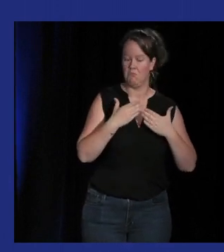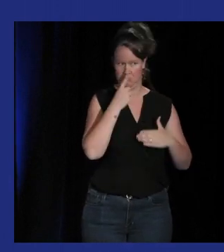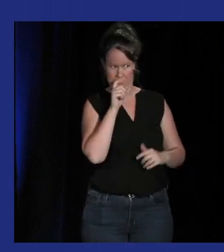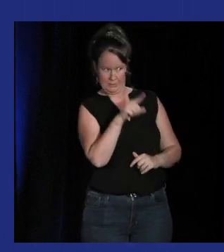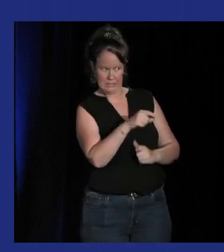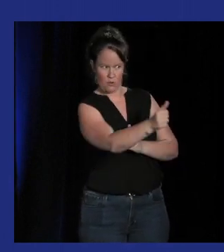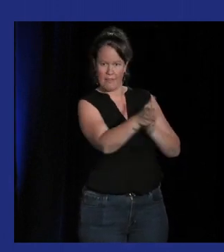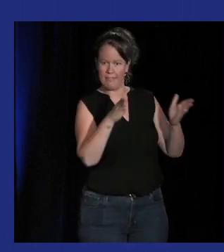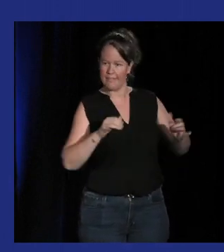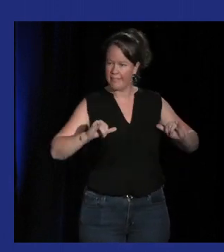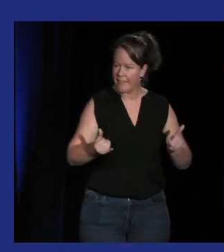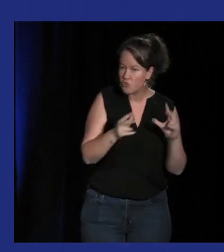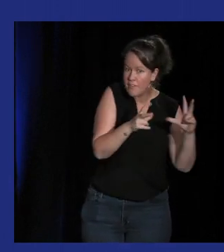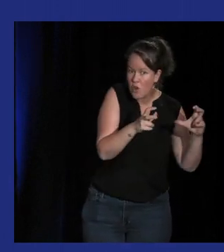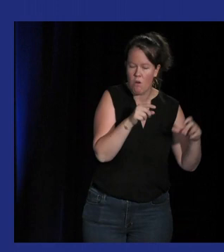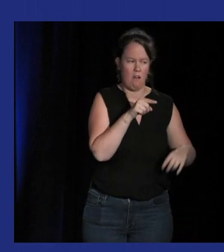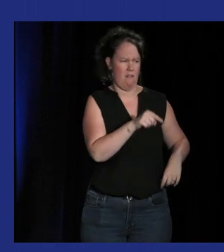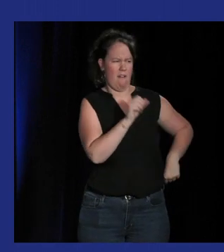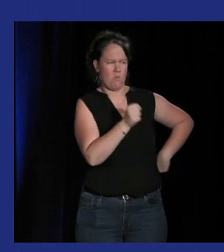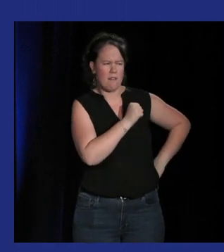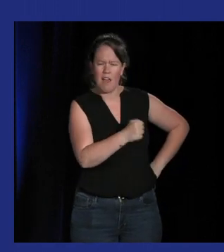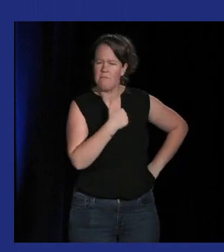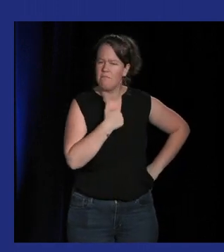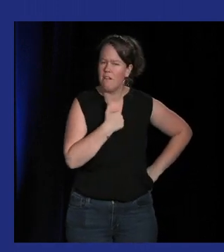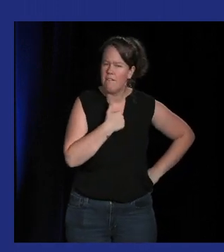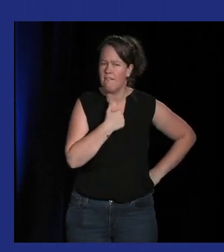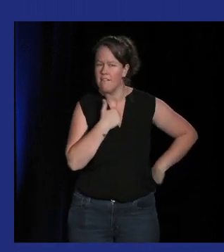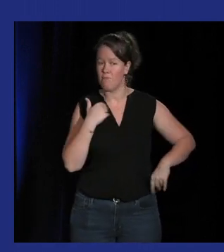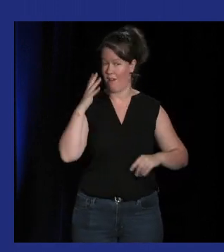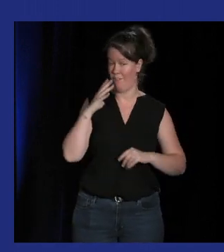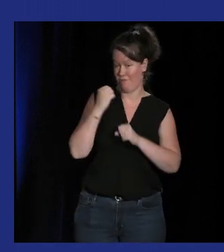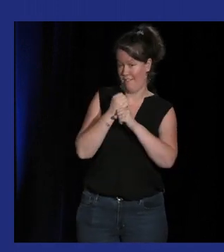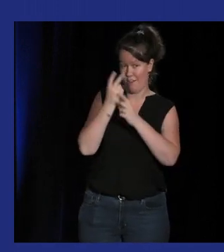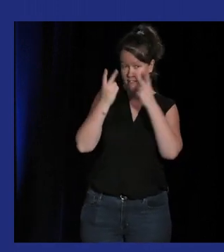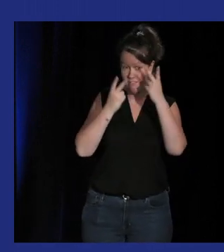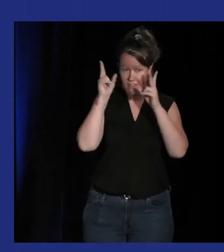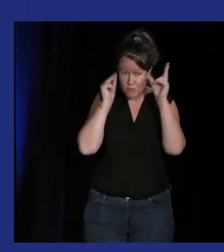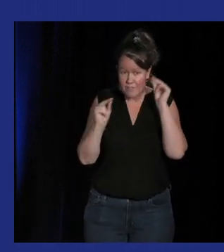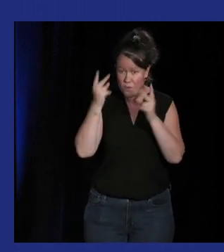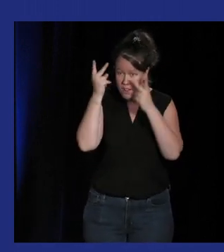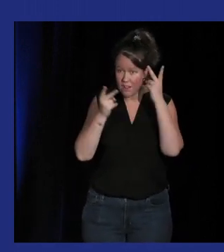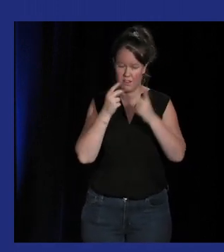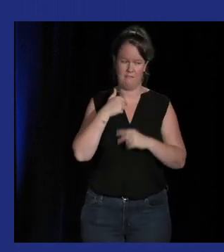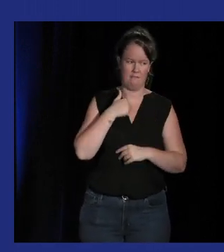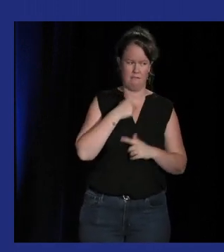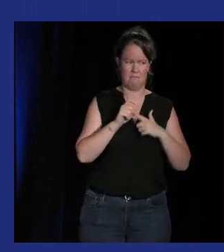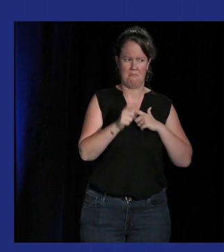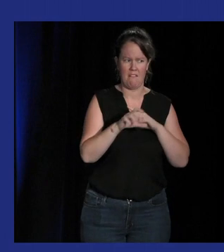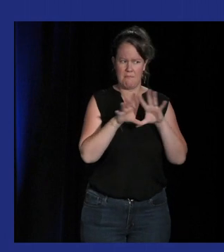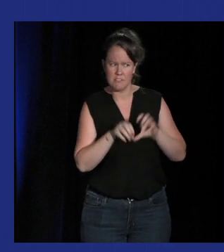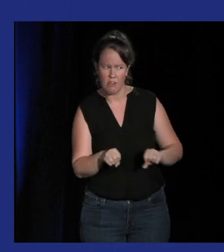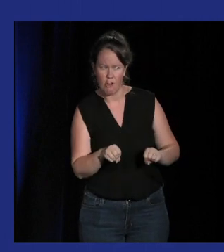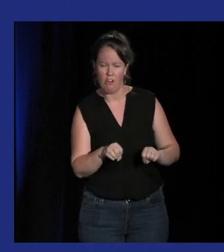c'est un truc incroyable moi j'étais dans l'audiovisuel puis j'ai fait un master